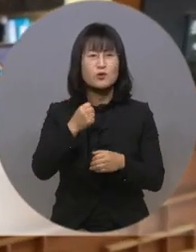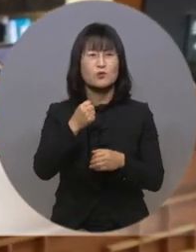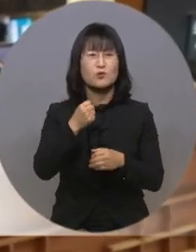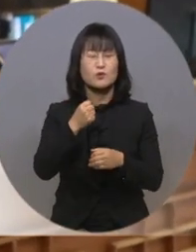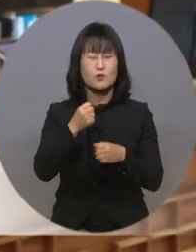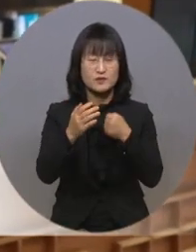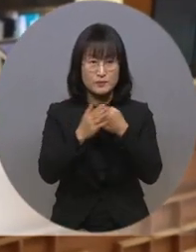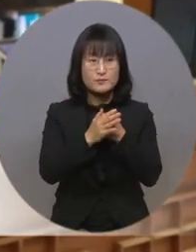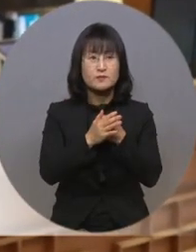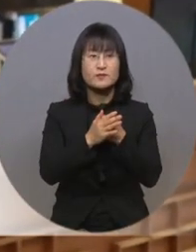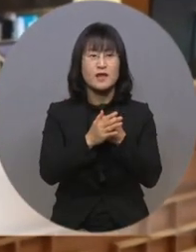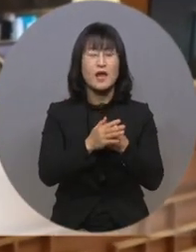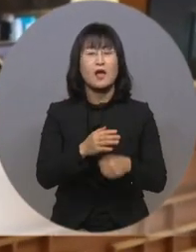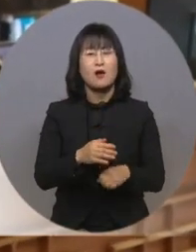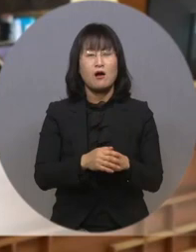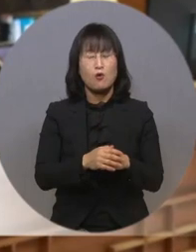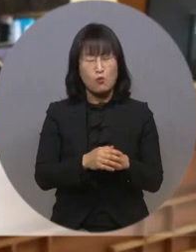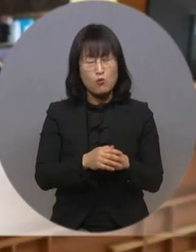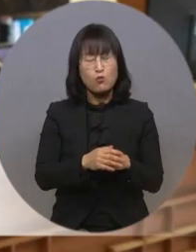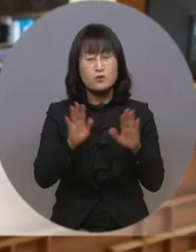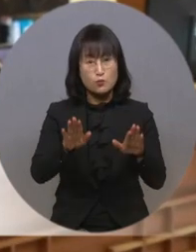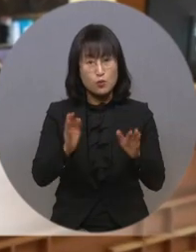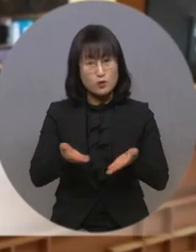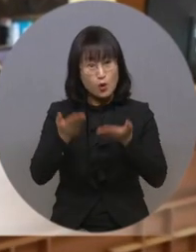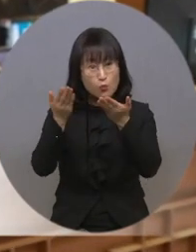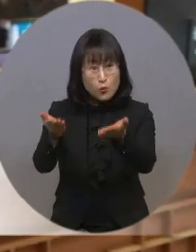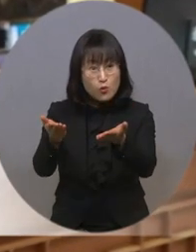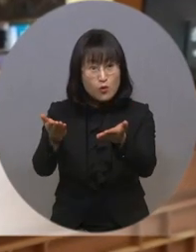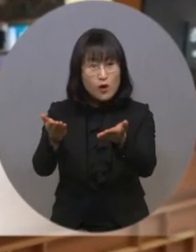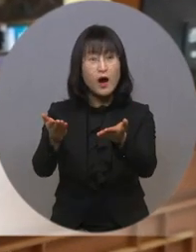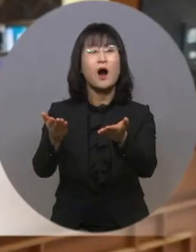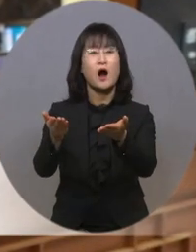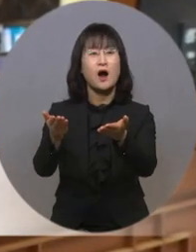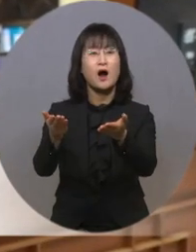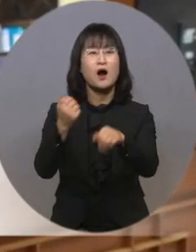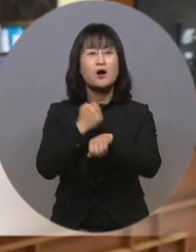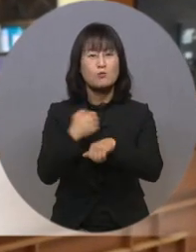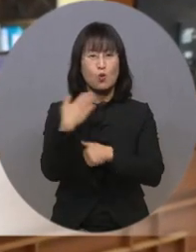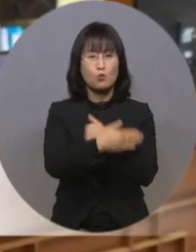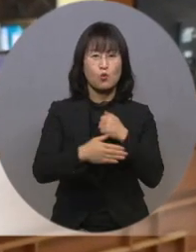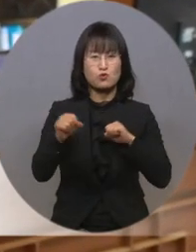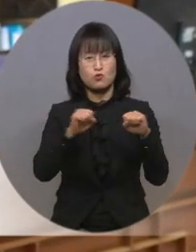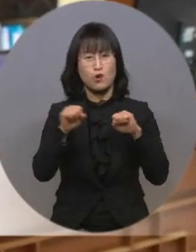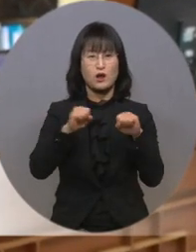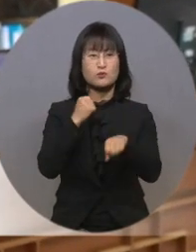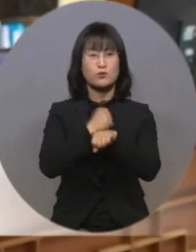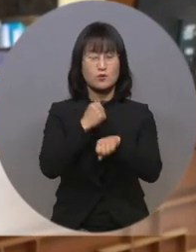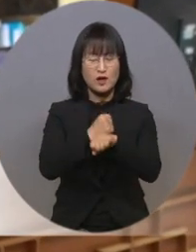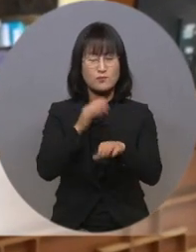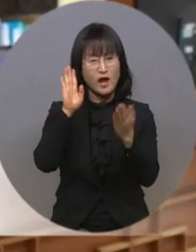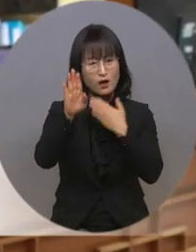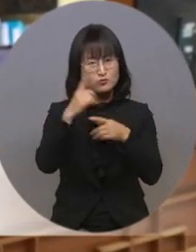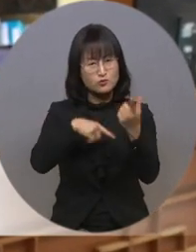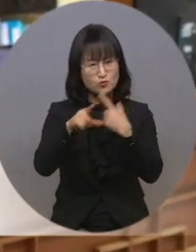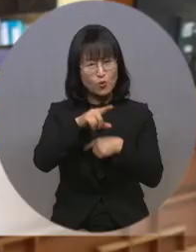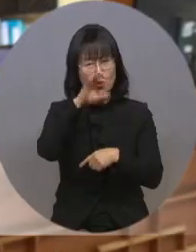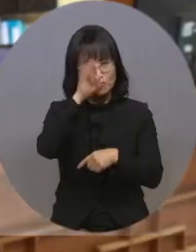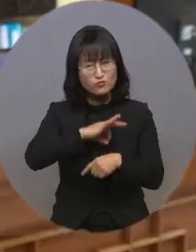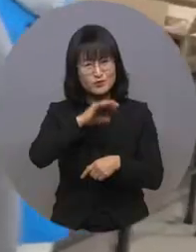하다 보니까 바로 이런 거구나, 몸봉사라는 게 해서 다음부터는 더 열심히 적극적으로 참여하려고